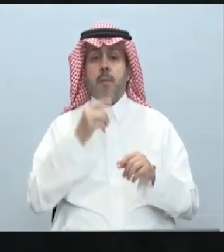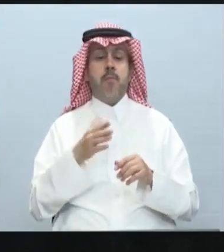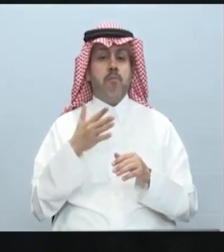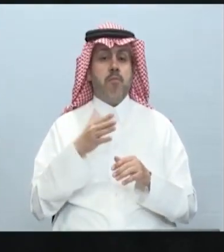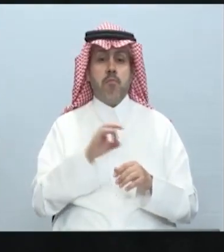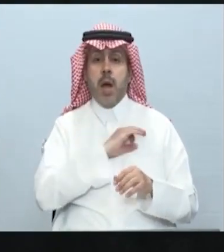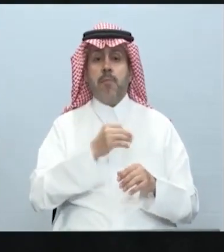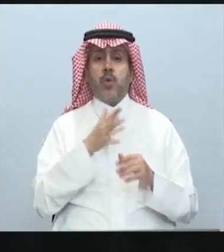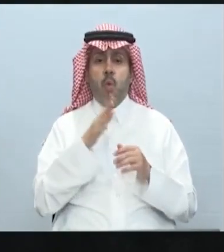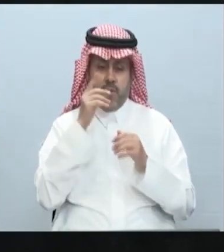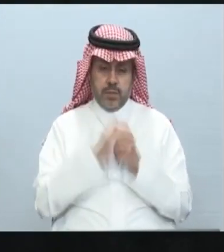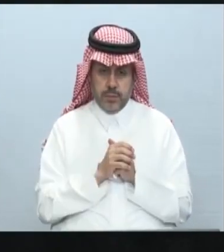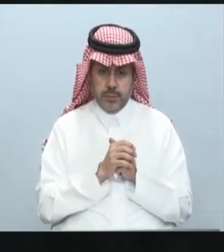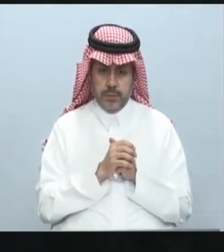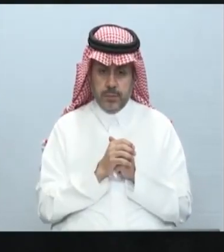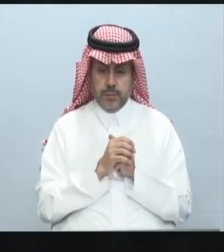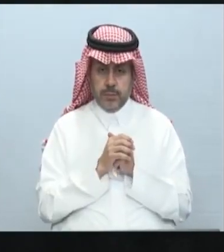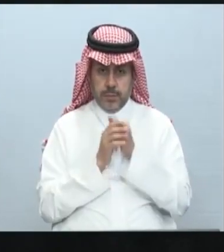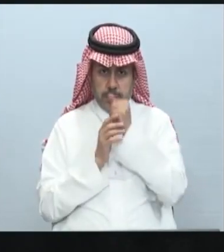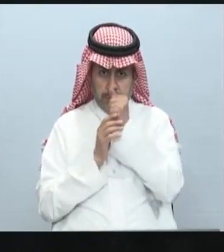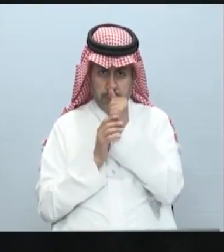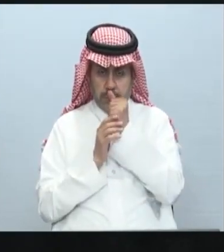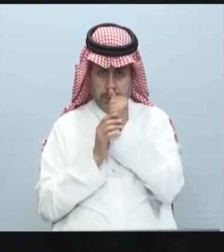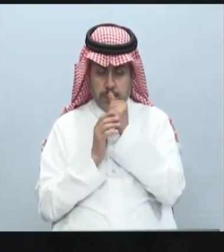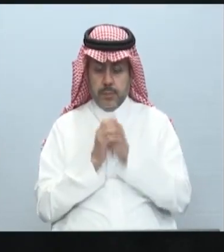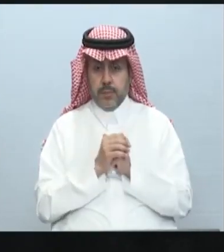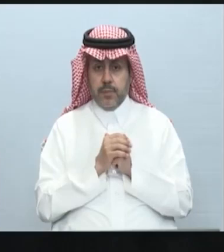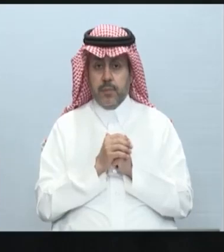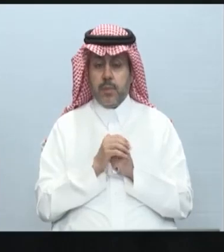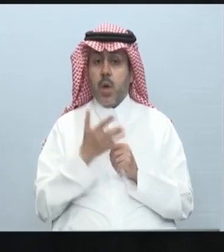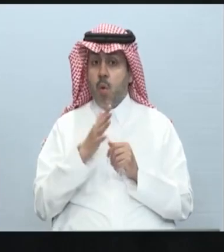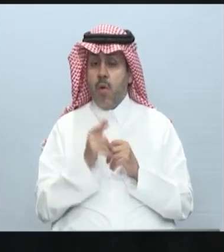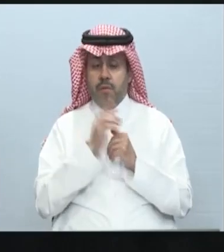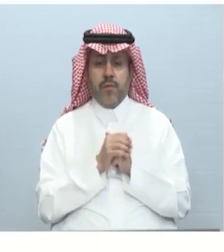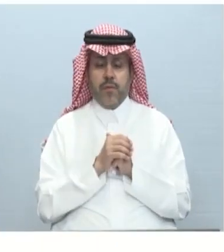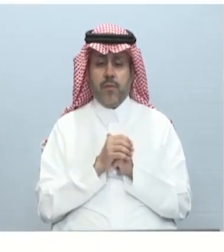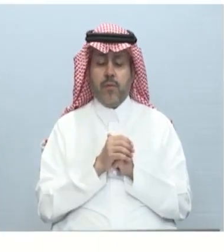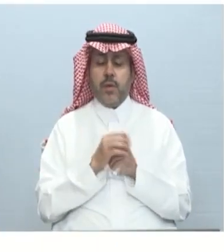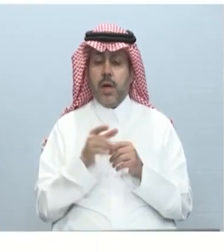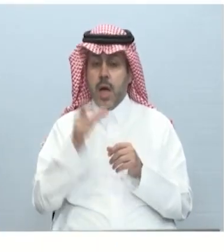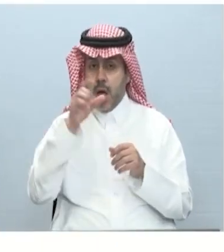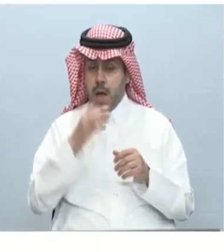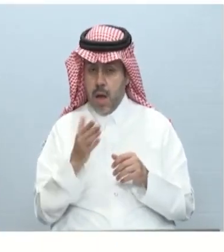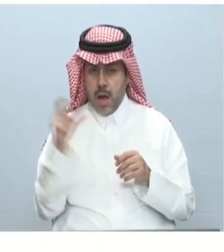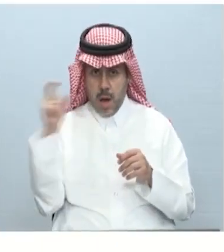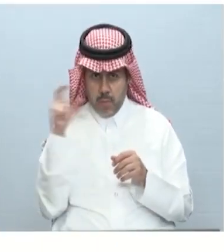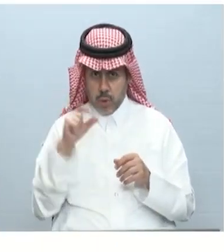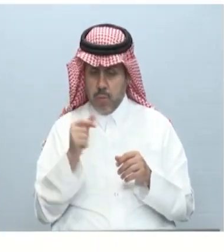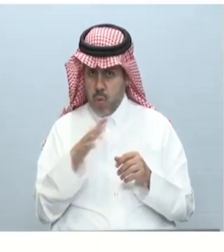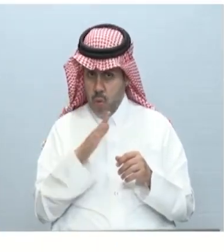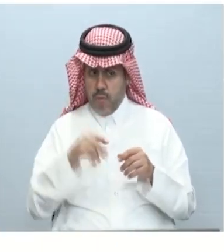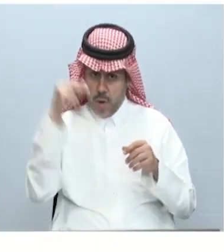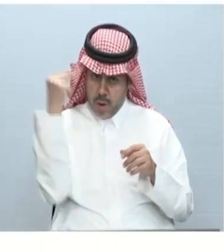عباده الخوف لله جل وعلا ما هو الخوف الخوف هو ان يخاف العبد ربه ويخاف